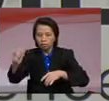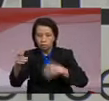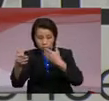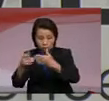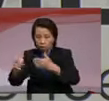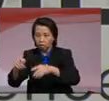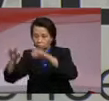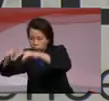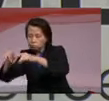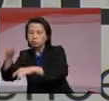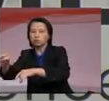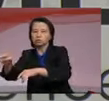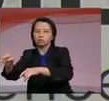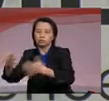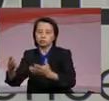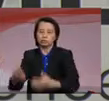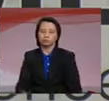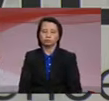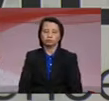ujian COVID-19.